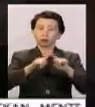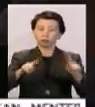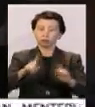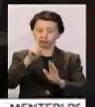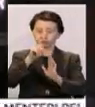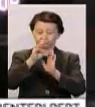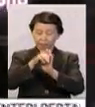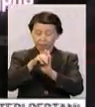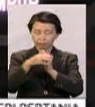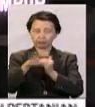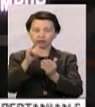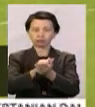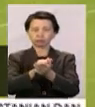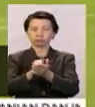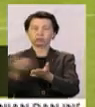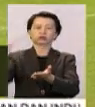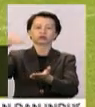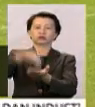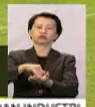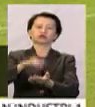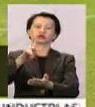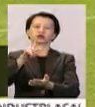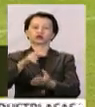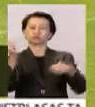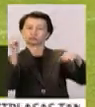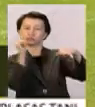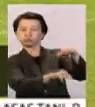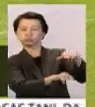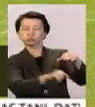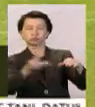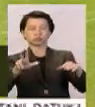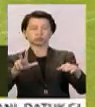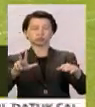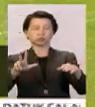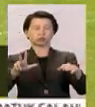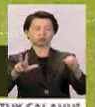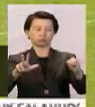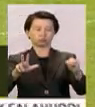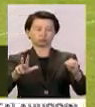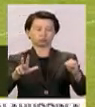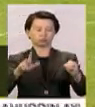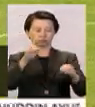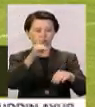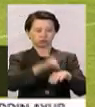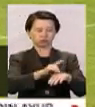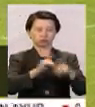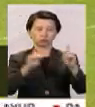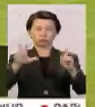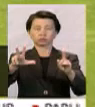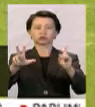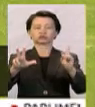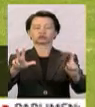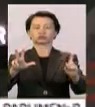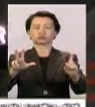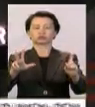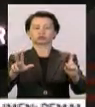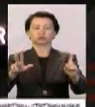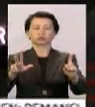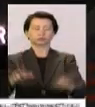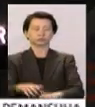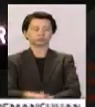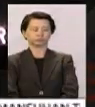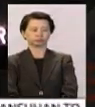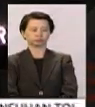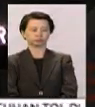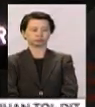seminit selepas itu, Kuala Lumpur melebarkan jurang 3-0 menerusi rembatan kencang Di Paula melengkapkan hat-triknya kali ini.